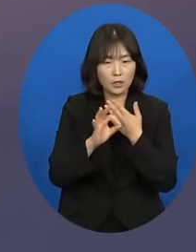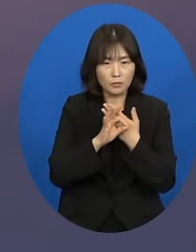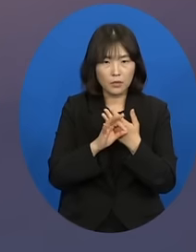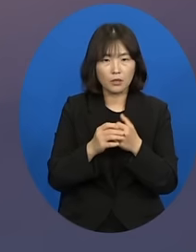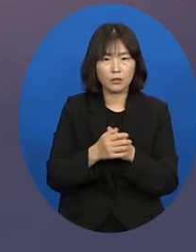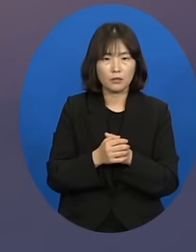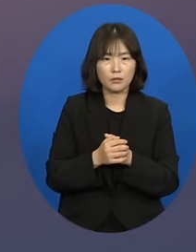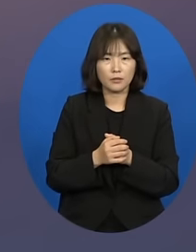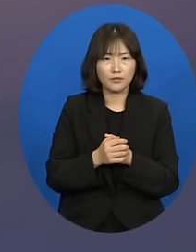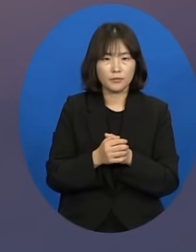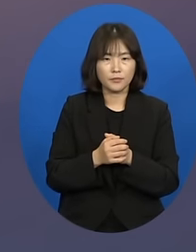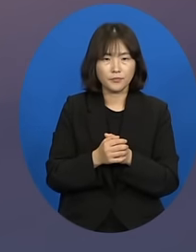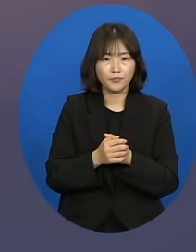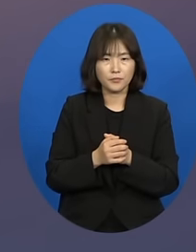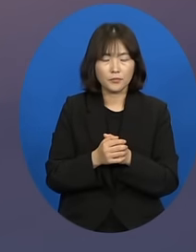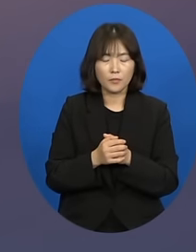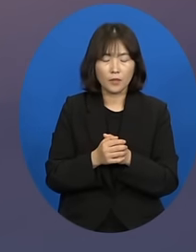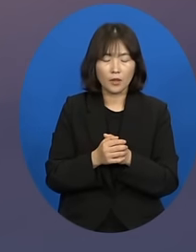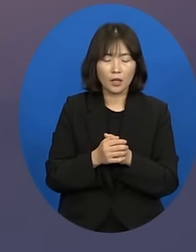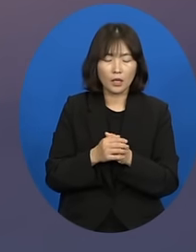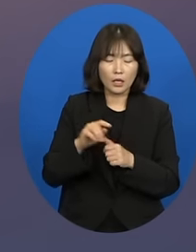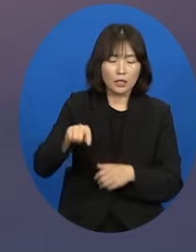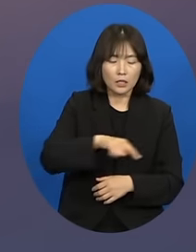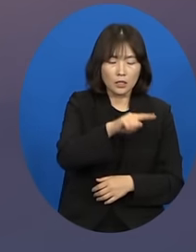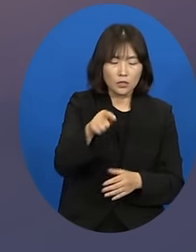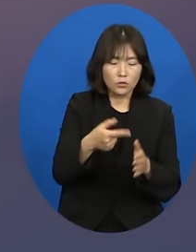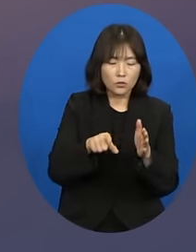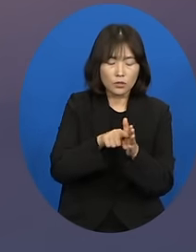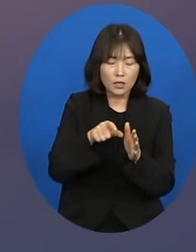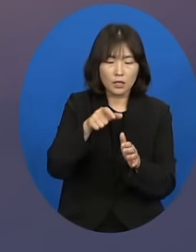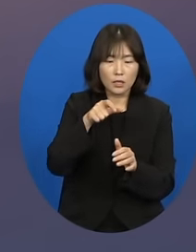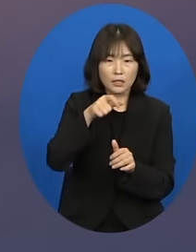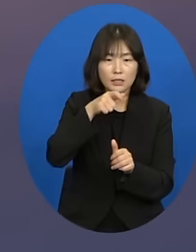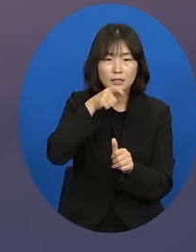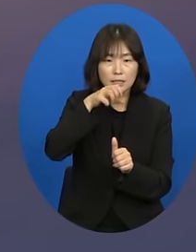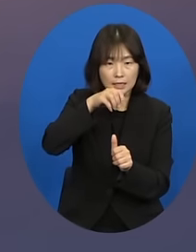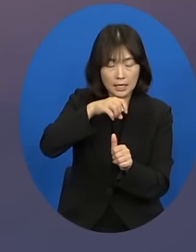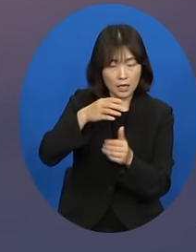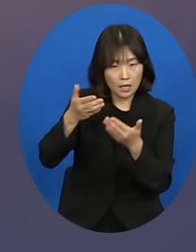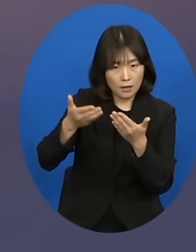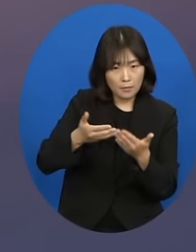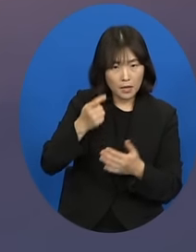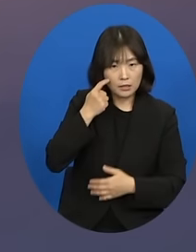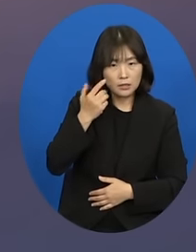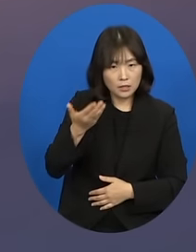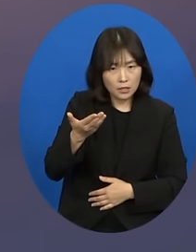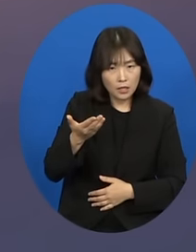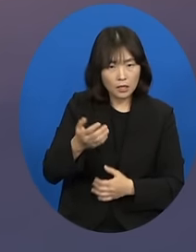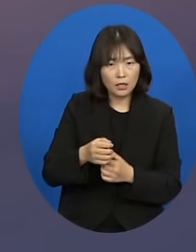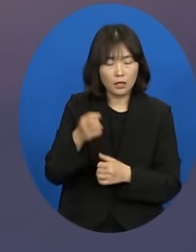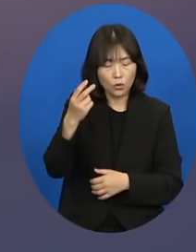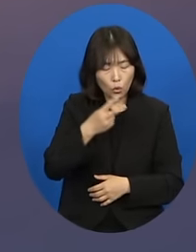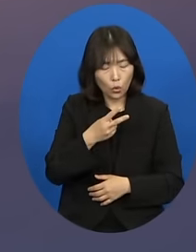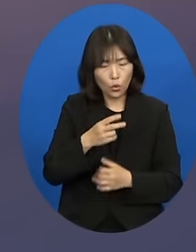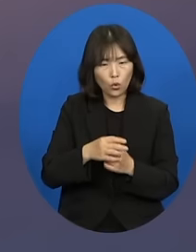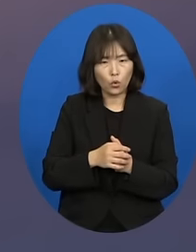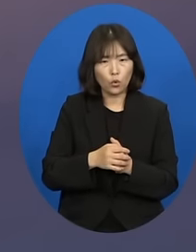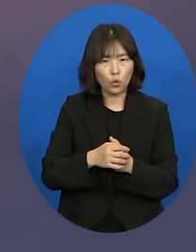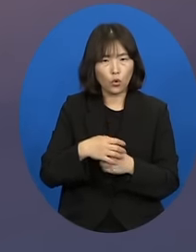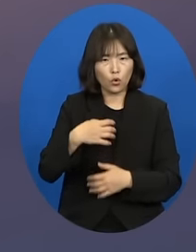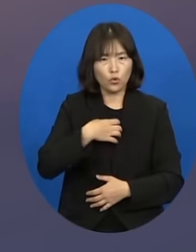하겠느냐? 어찌하여 그들을 위하여 세례를 받느냐? 또 어찌하여 우리가 언제나 위험을